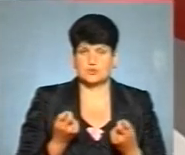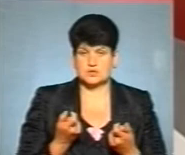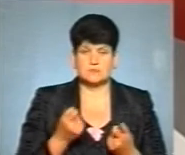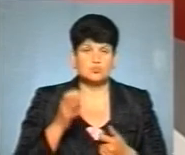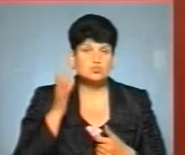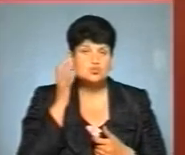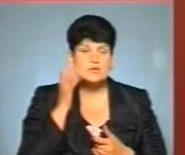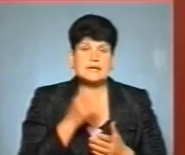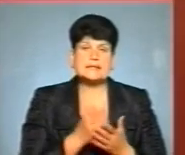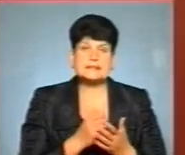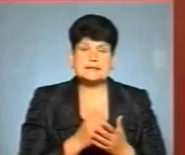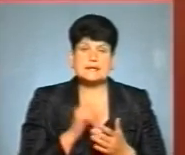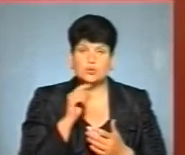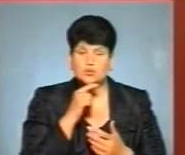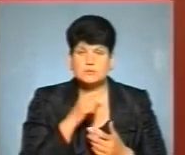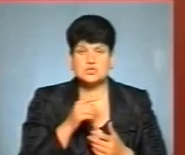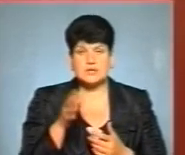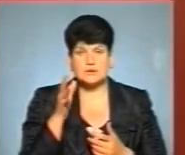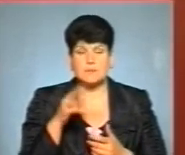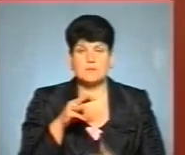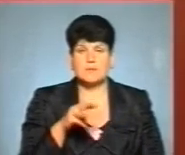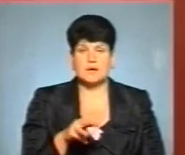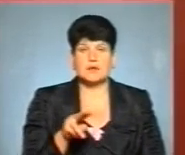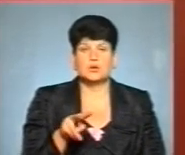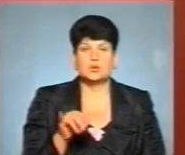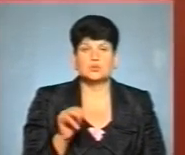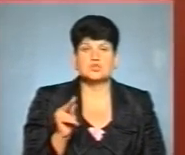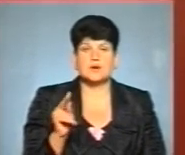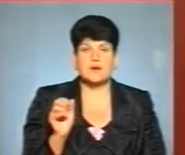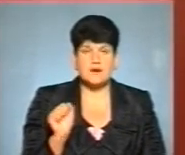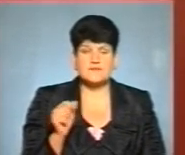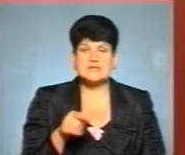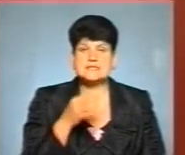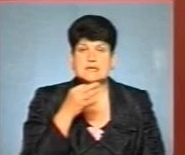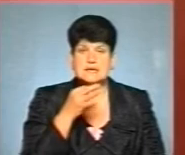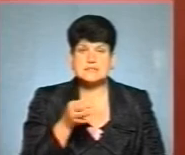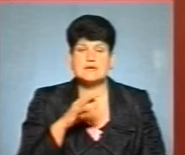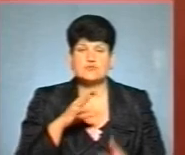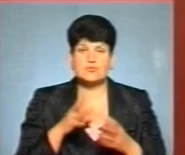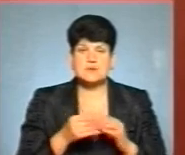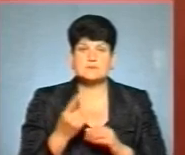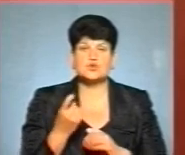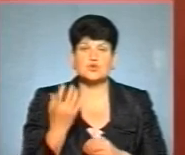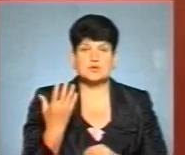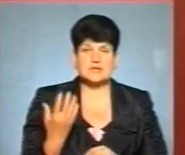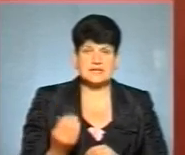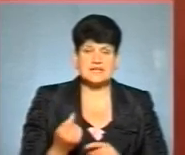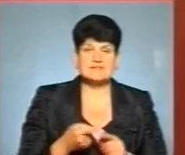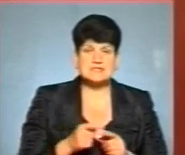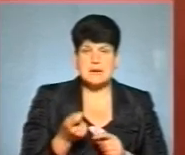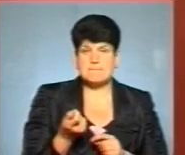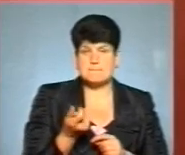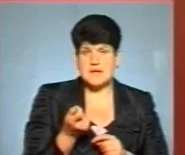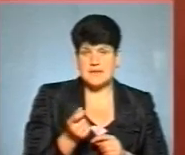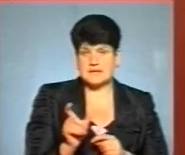послухати кандидата економічних наук професора ТНЕУ Михайла Лучка. Він сказав, що в принципі 100 днів – це замалий відрізок,